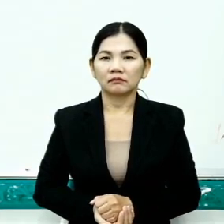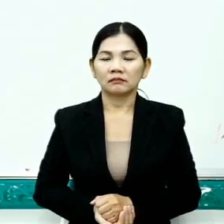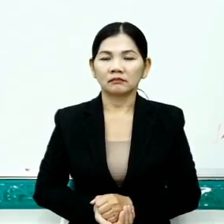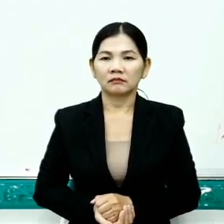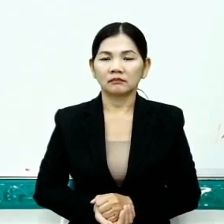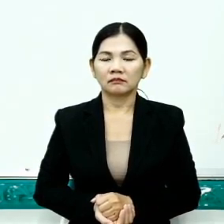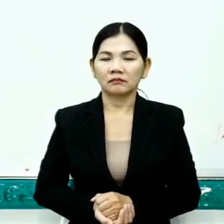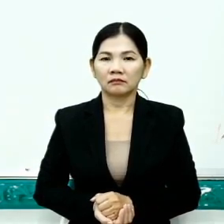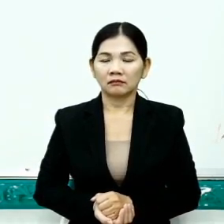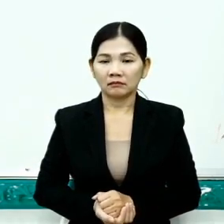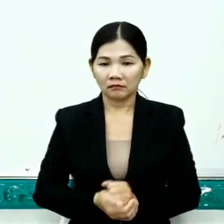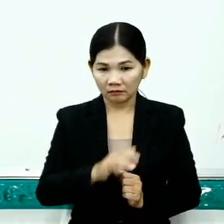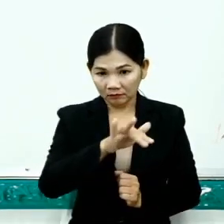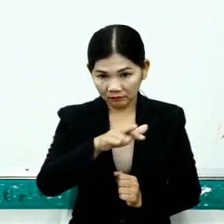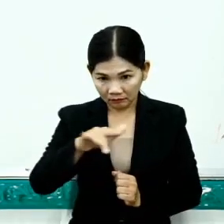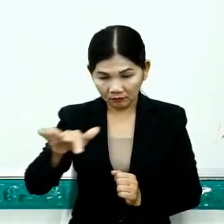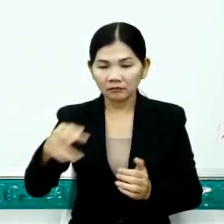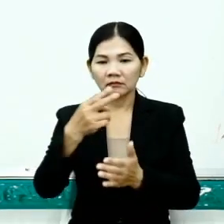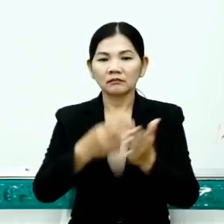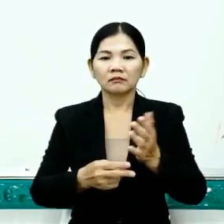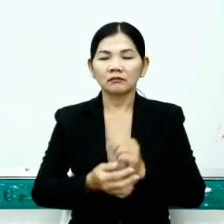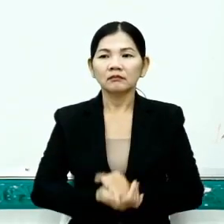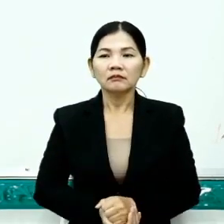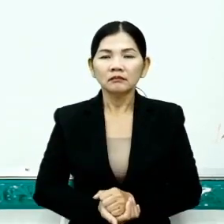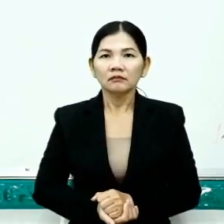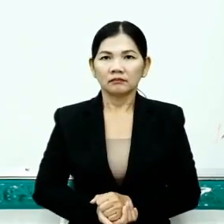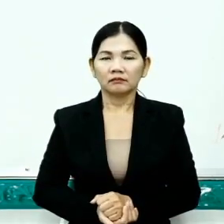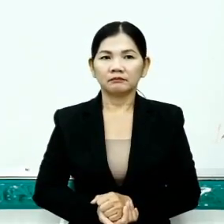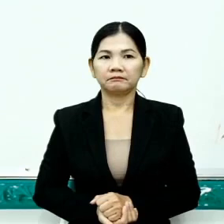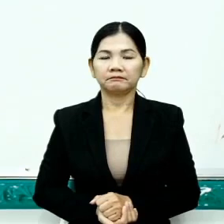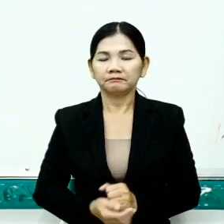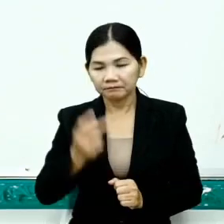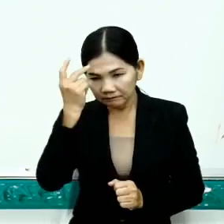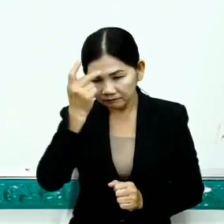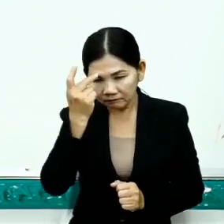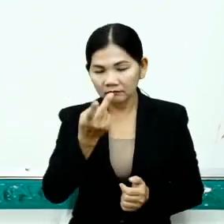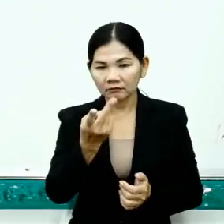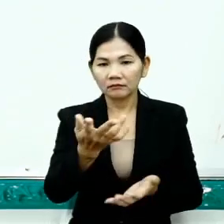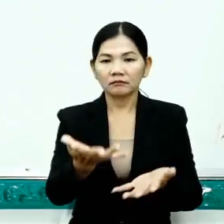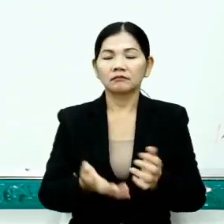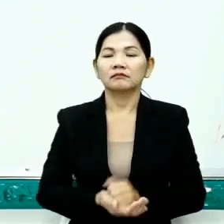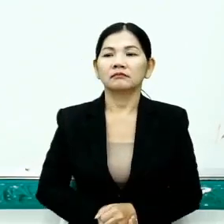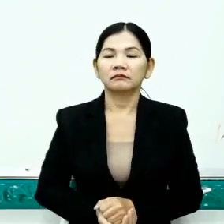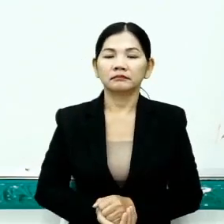ចាផែមានអក្សរអ្វីខ្លះដែរកូនកូនគិតតិចមើលកូន